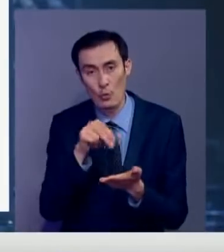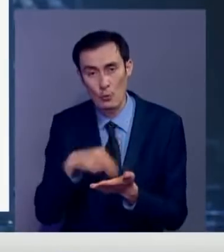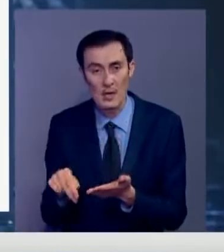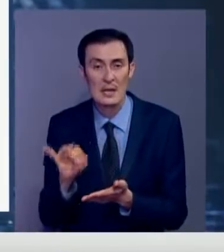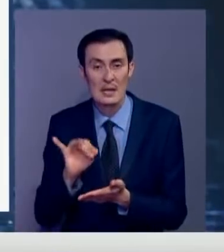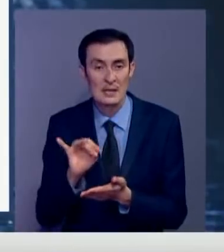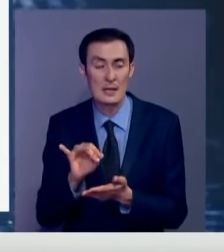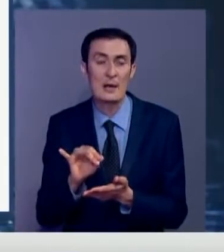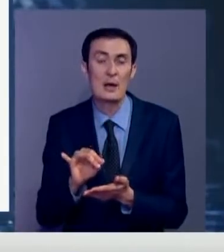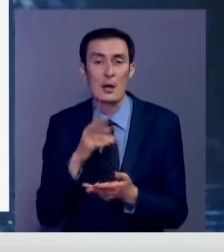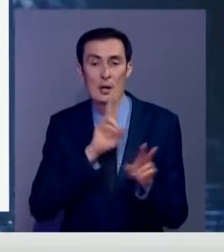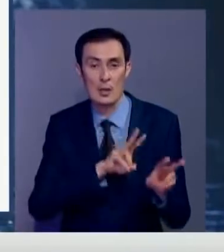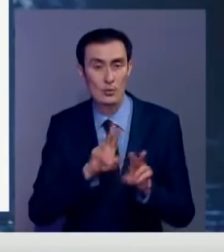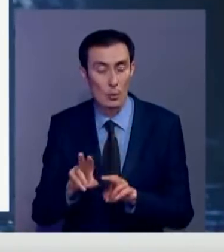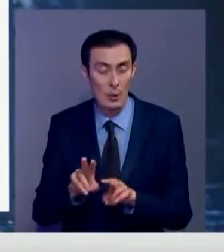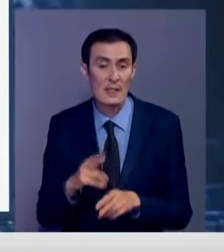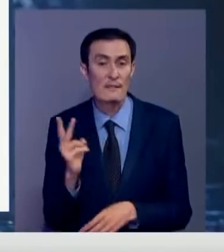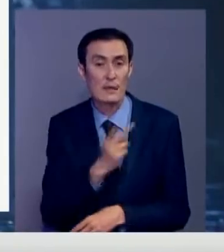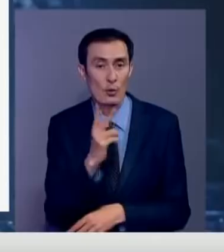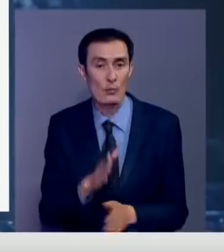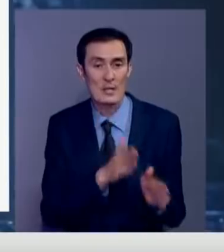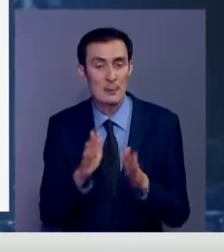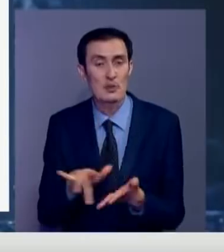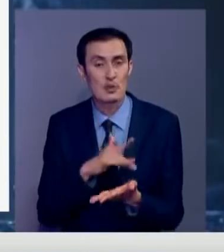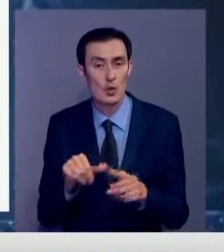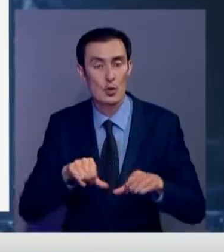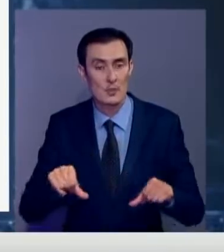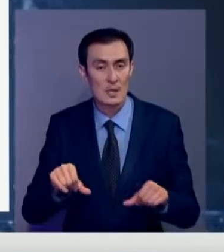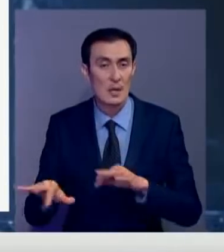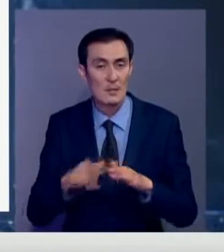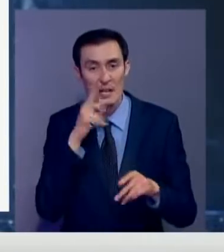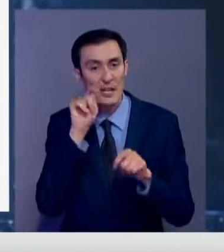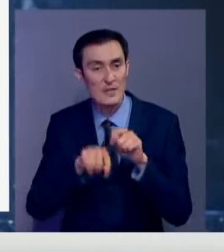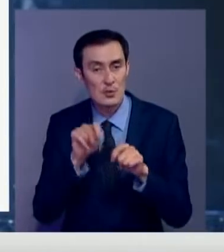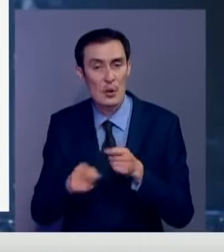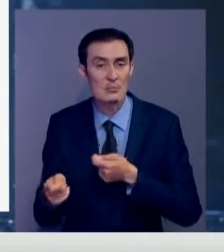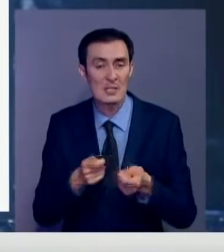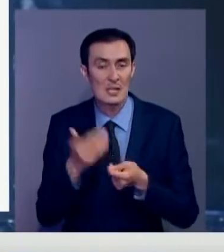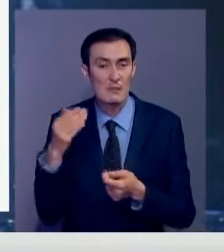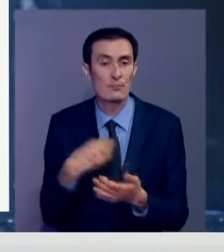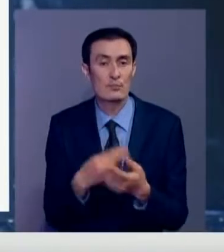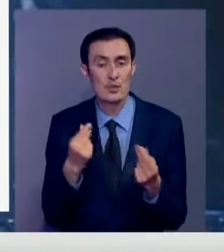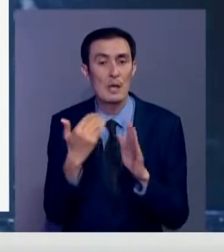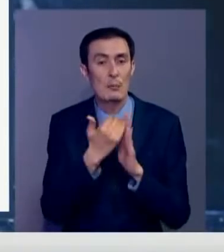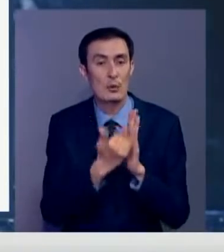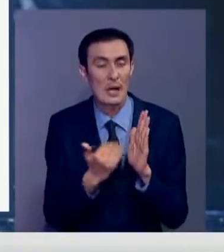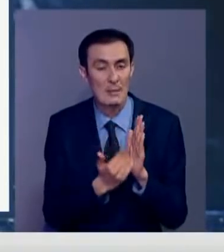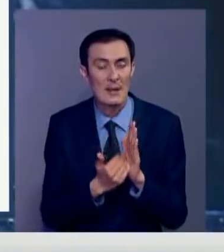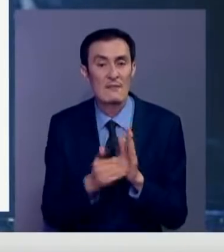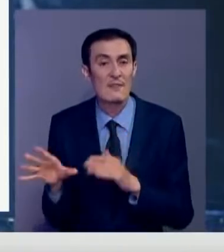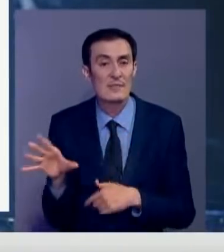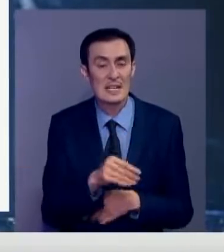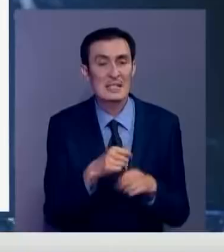госзакупок и камеральный контроль. На втором счетный комитет проводит ревизию администраторов бюджетных программ во